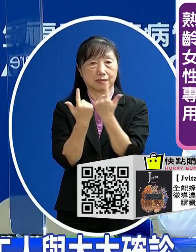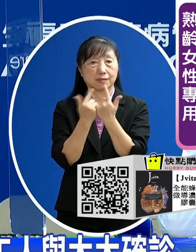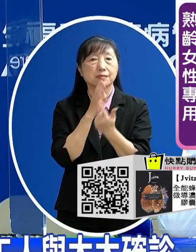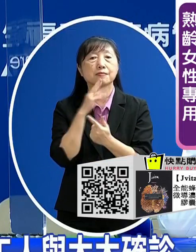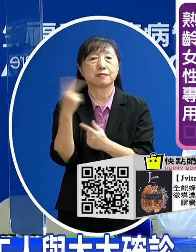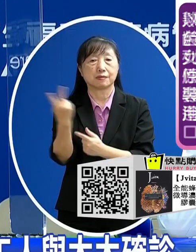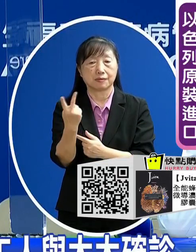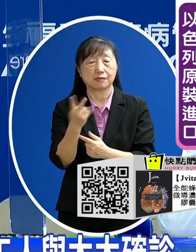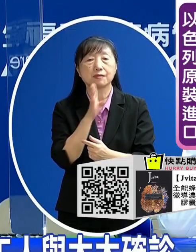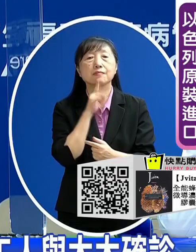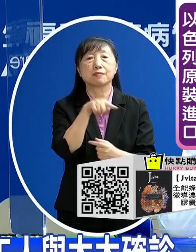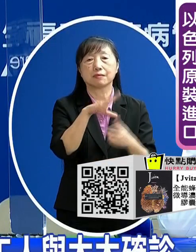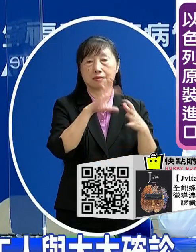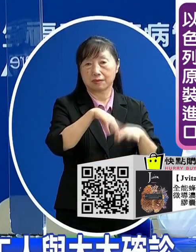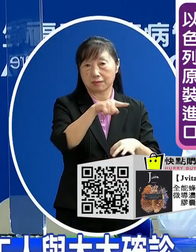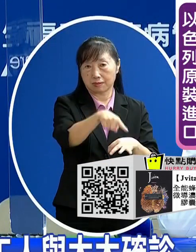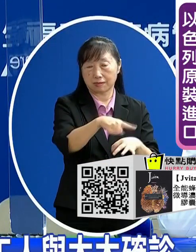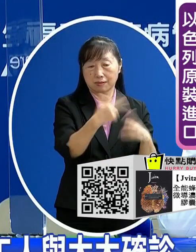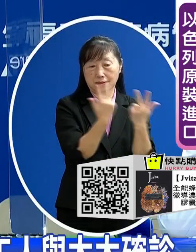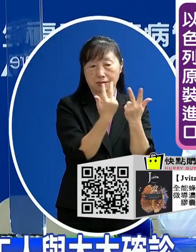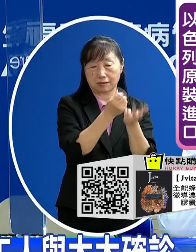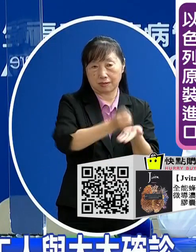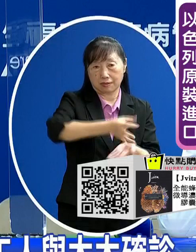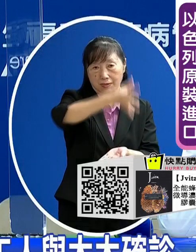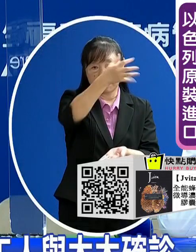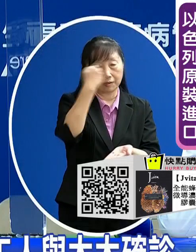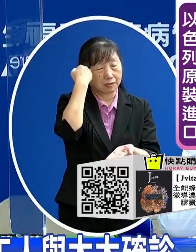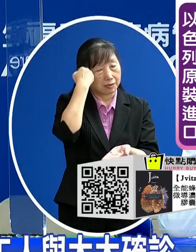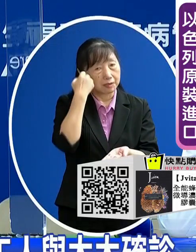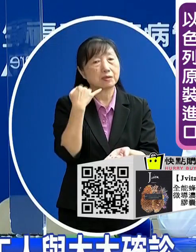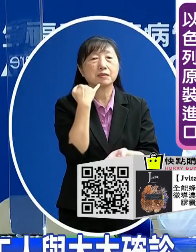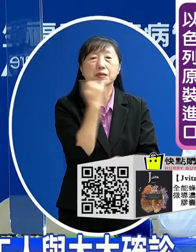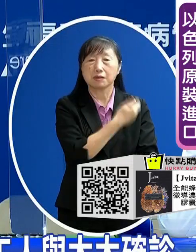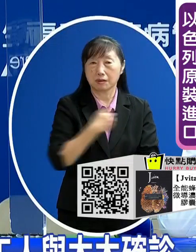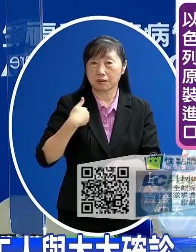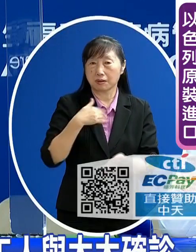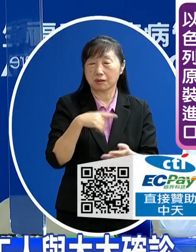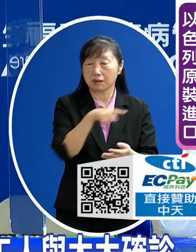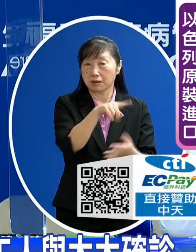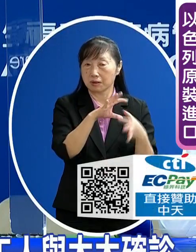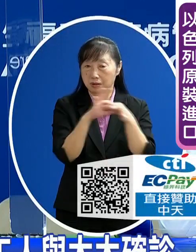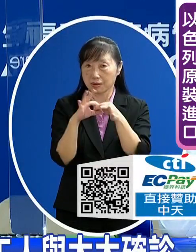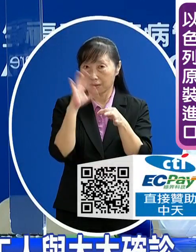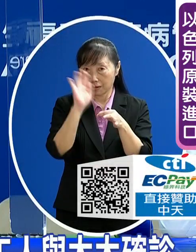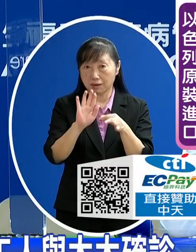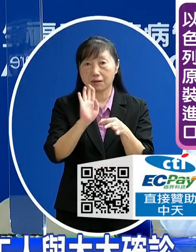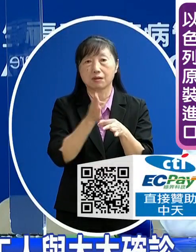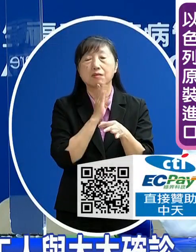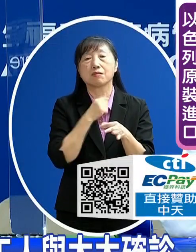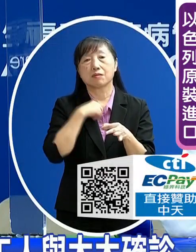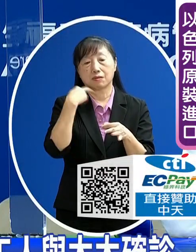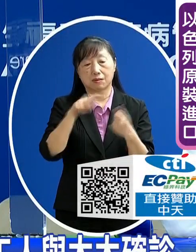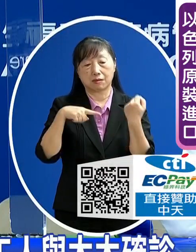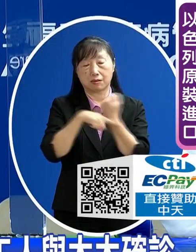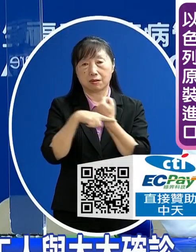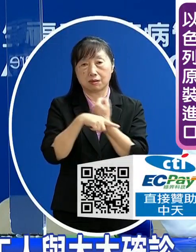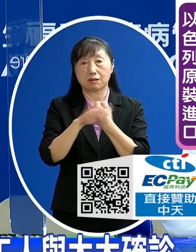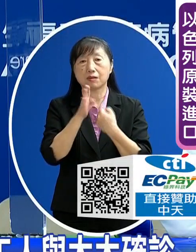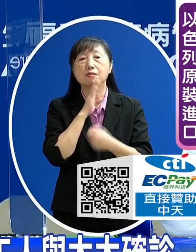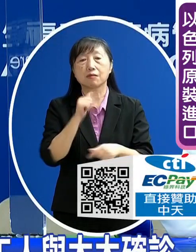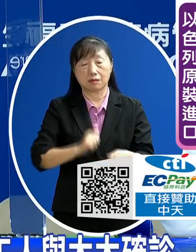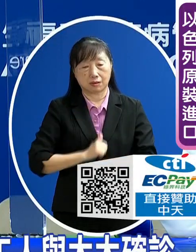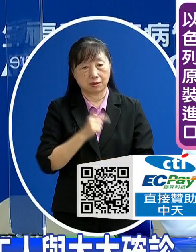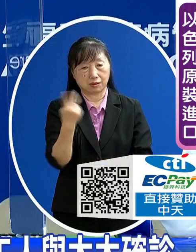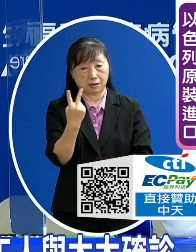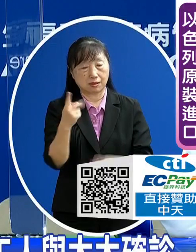北市这个集合住宅哈可能有关系，但是还要需要再厘清啊。不过居住是在台北市，